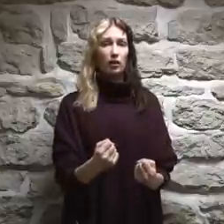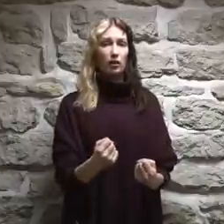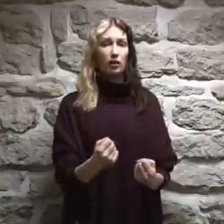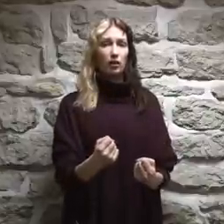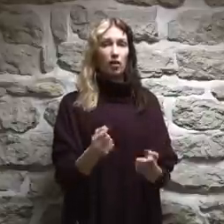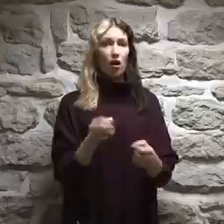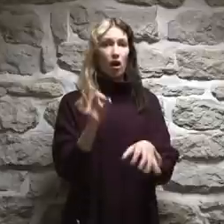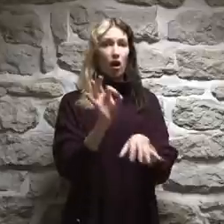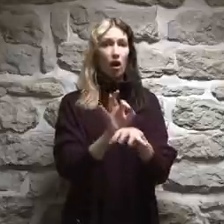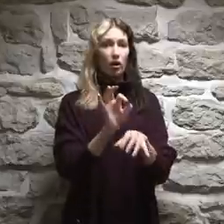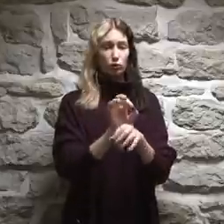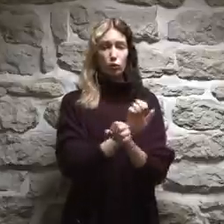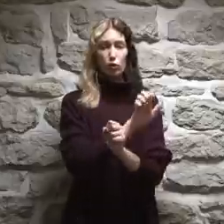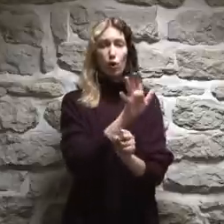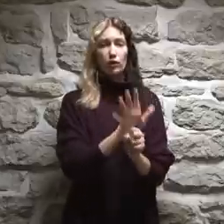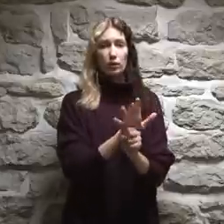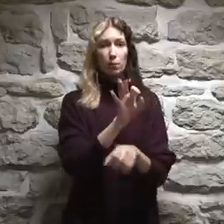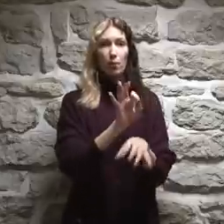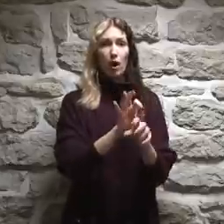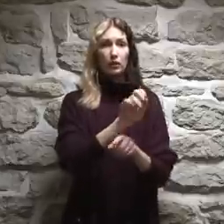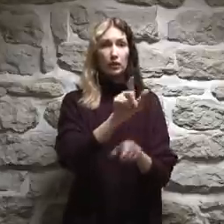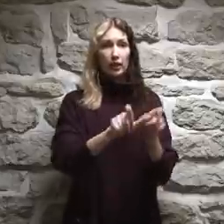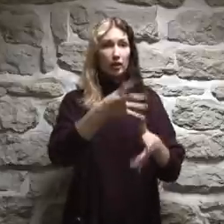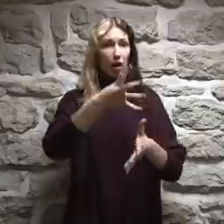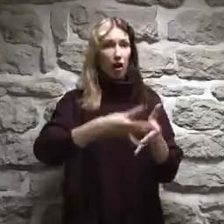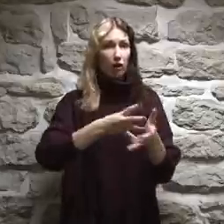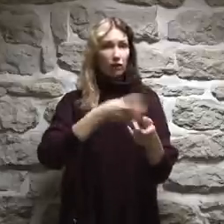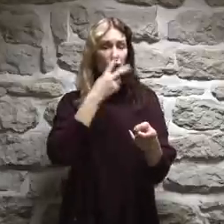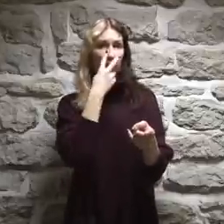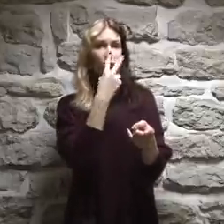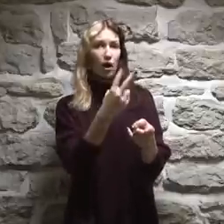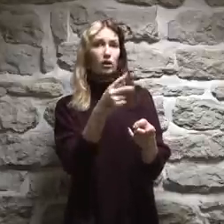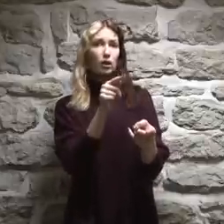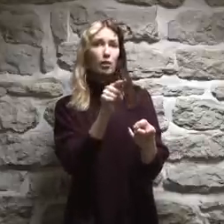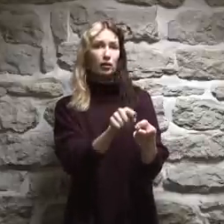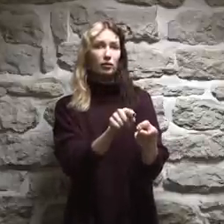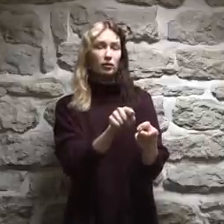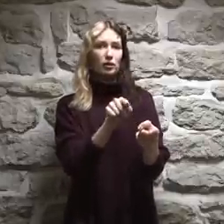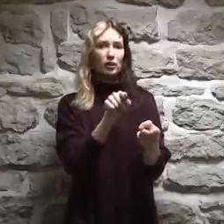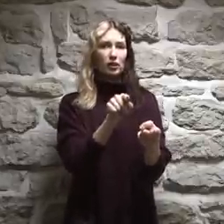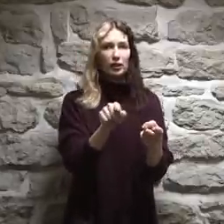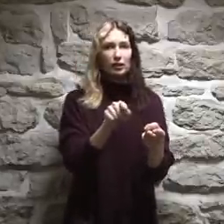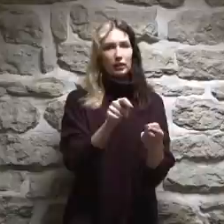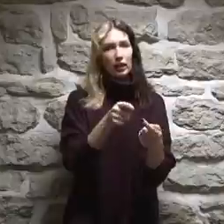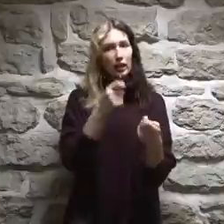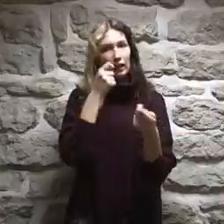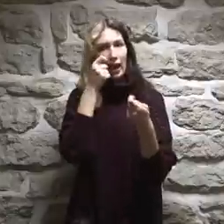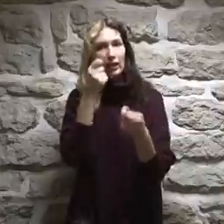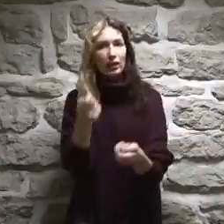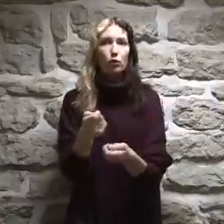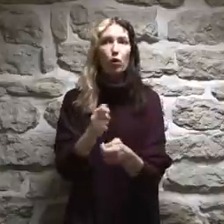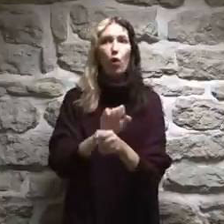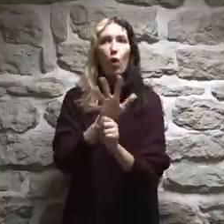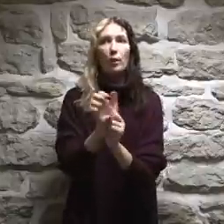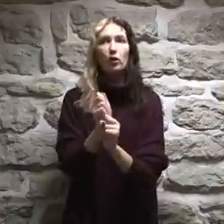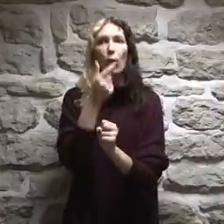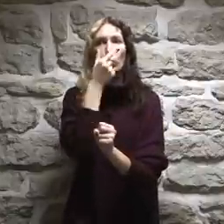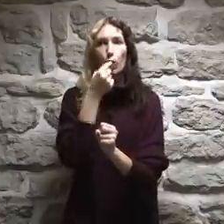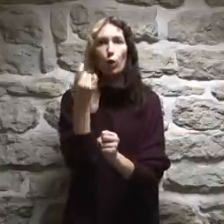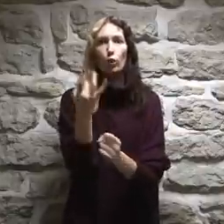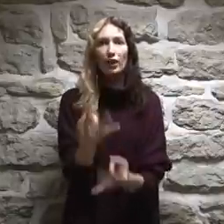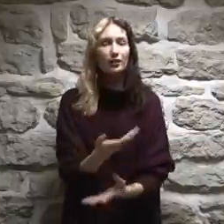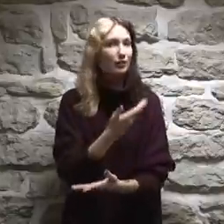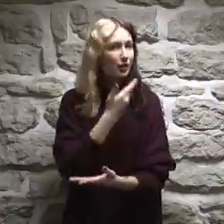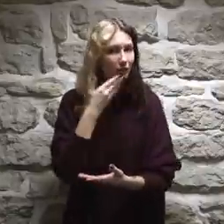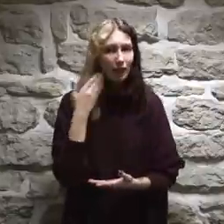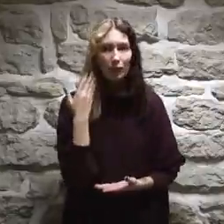raskeloomulise COVID-iga patsientide arvu, siis see ei viita kuidagi sellele, et omikron oleks lihtsalt nohu. Meil